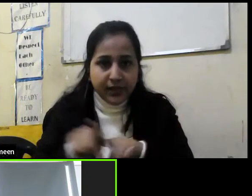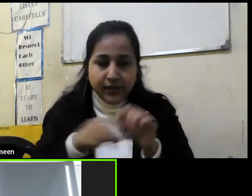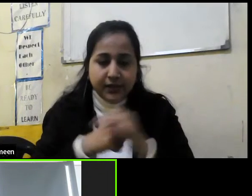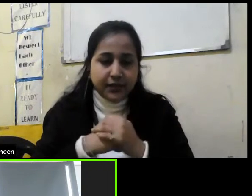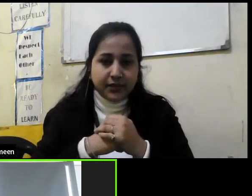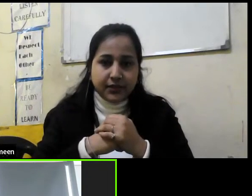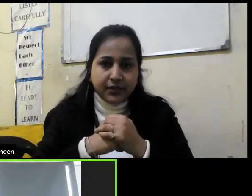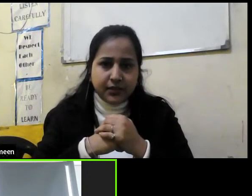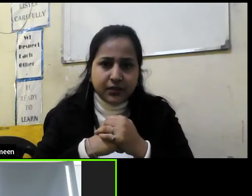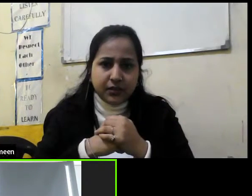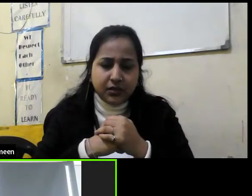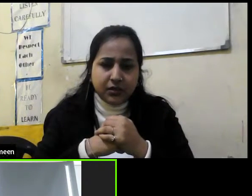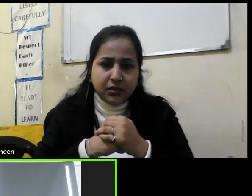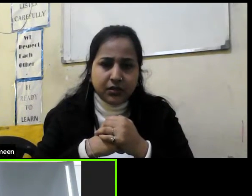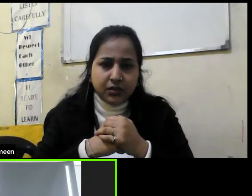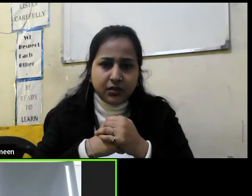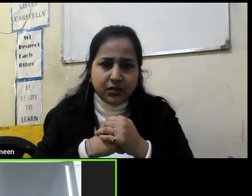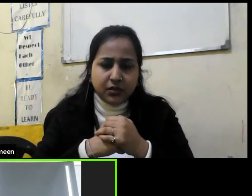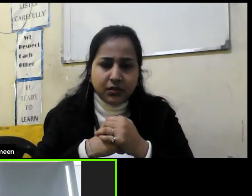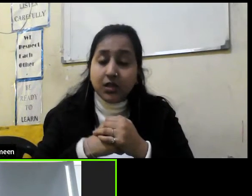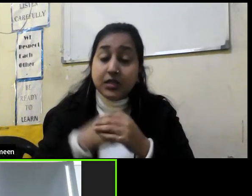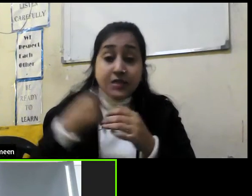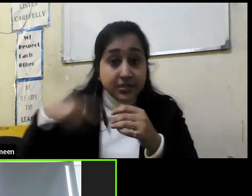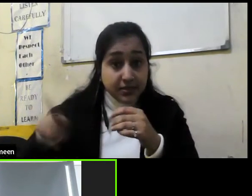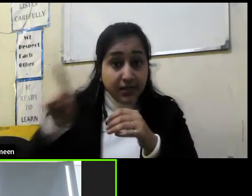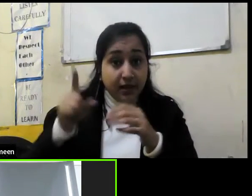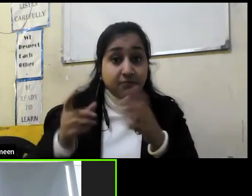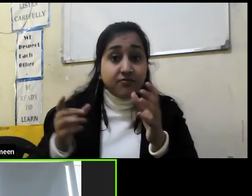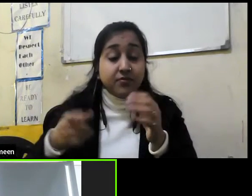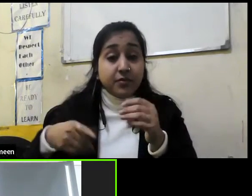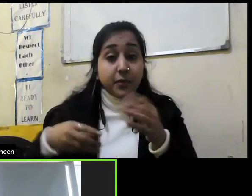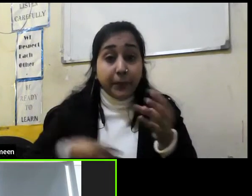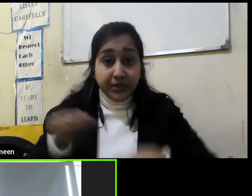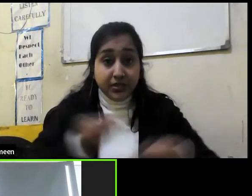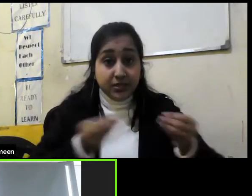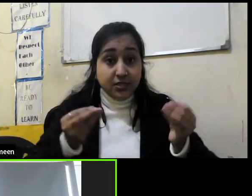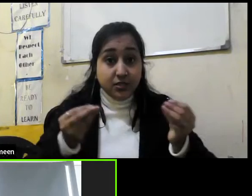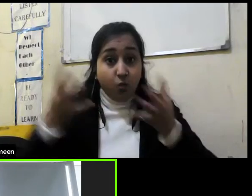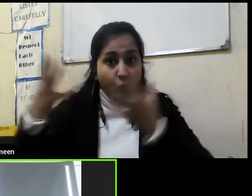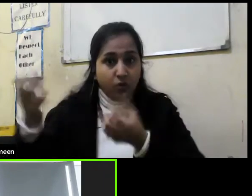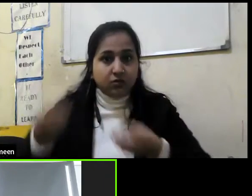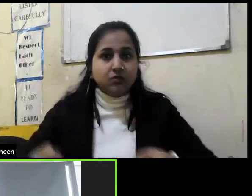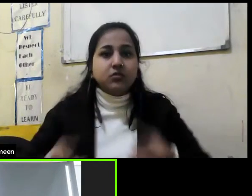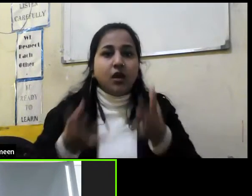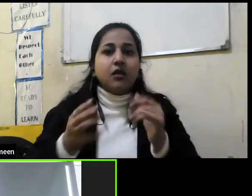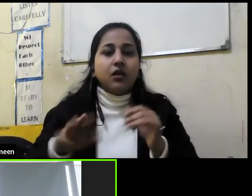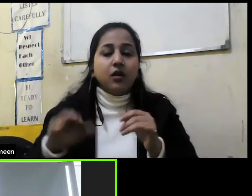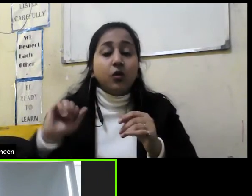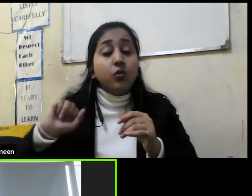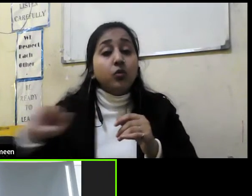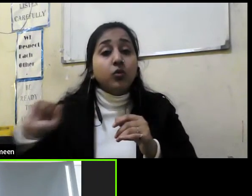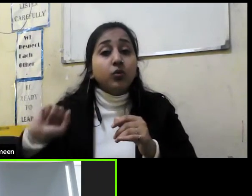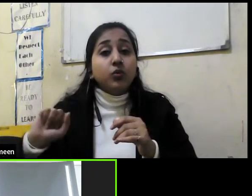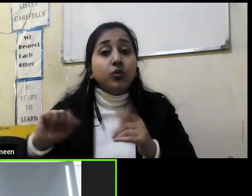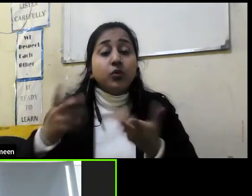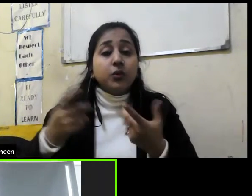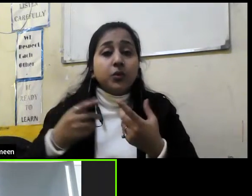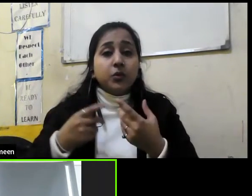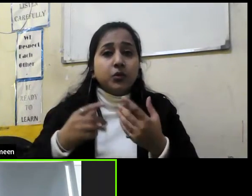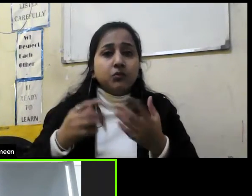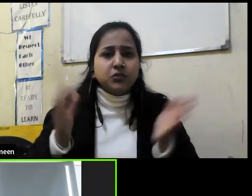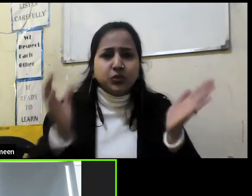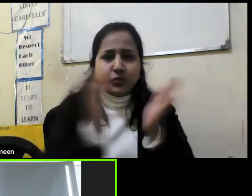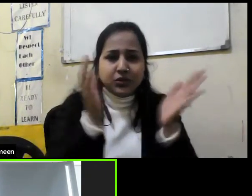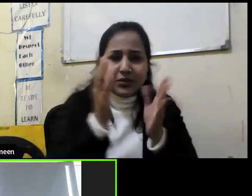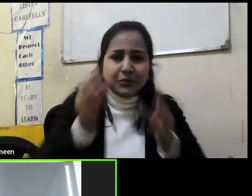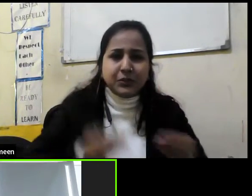कोई किसी को खुद का बिजनेस शुरू करना है, और काफी लोगों ने उसके बारे में, एंटरप्रेन्योरशिप के बारे में बात की